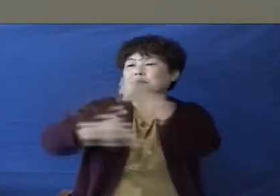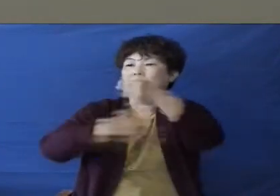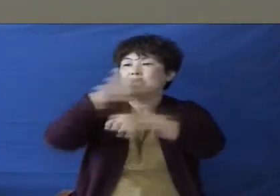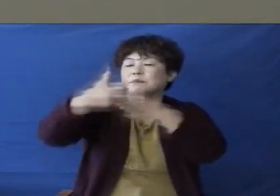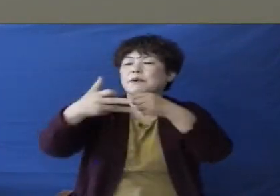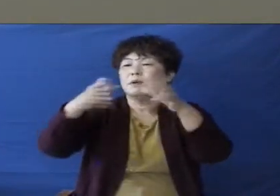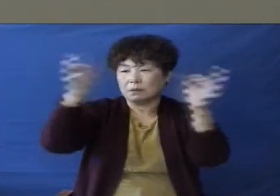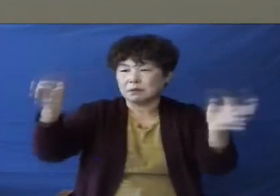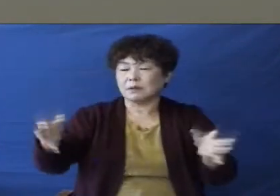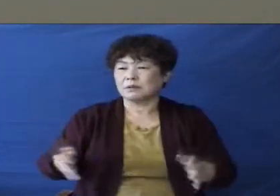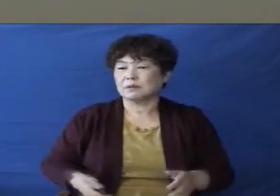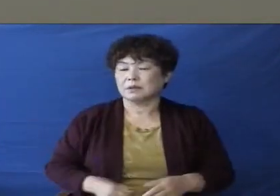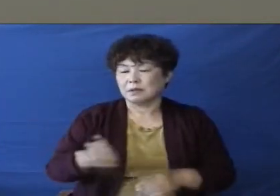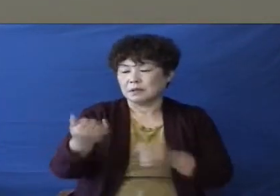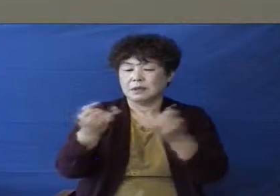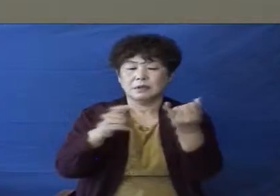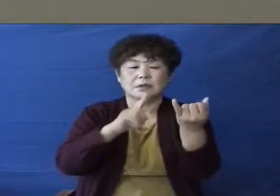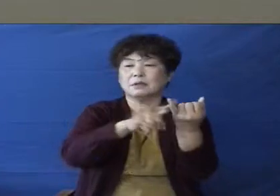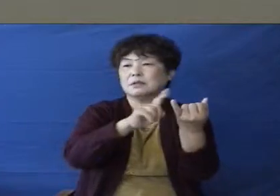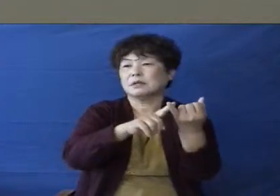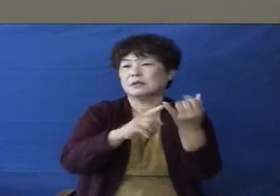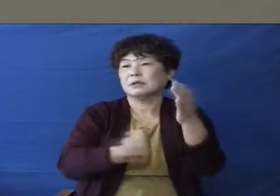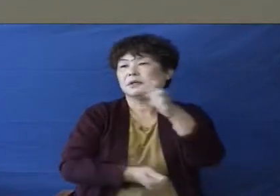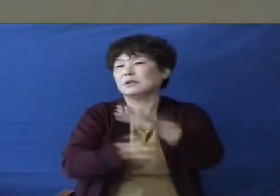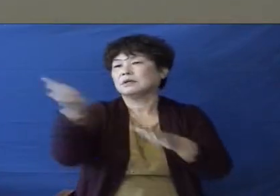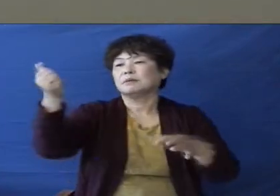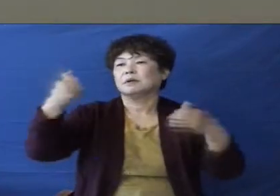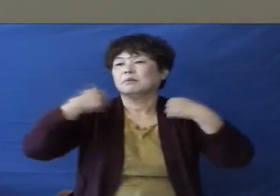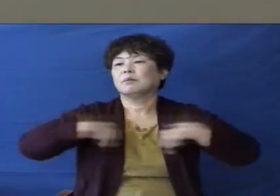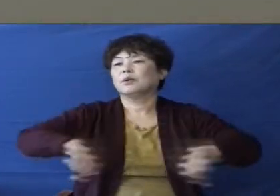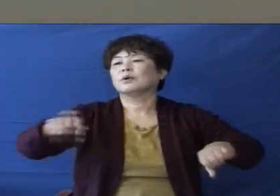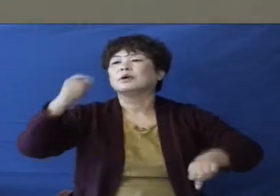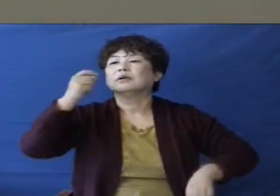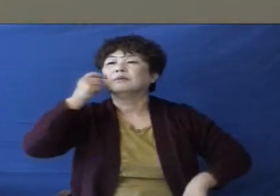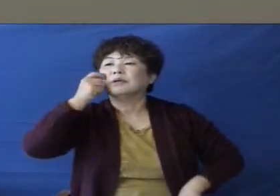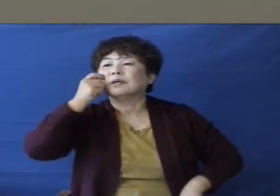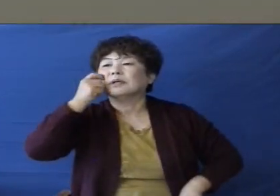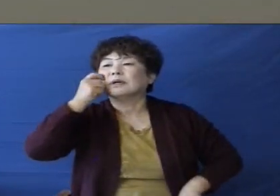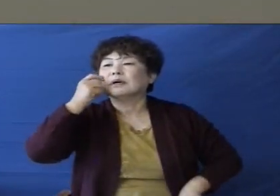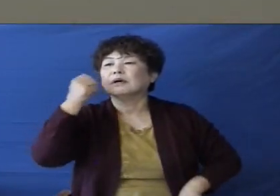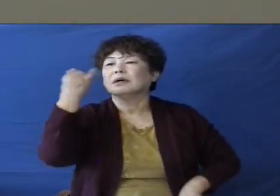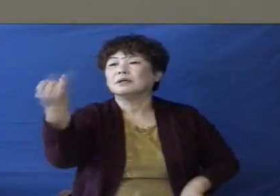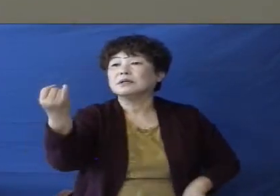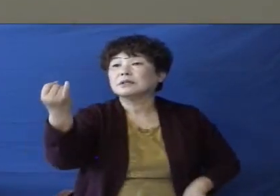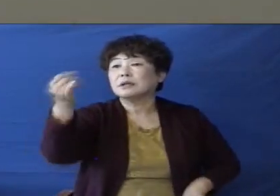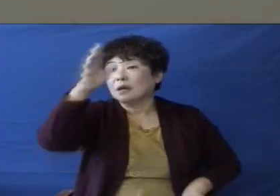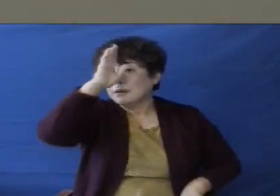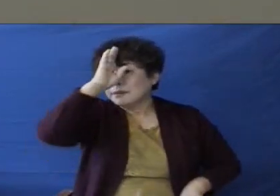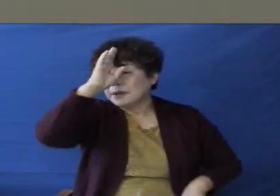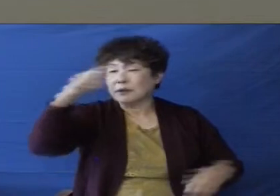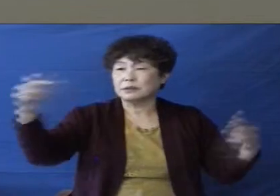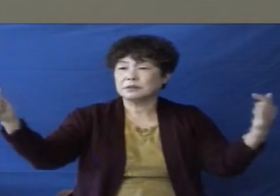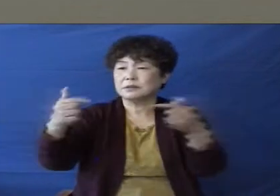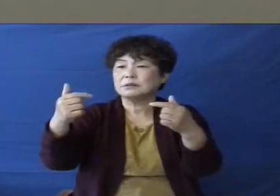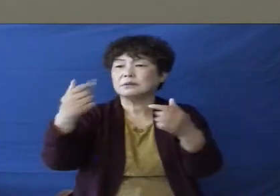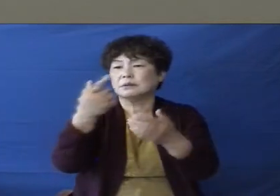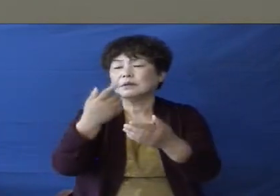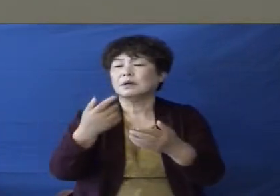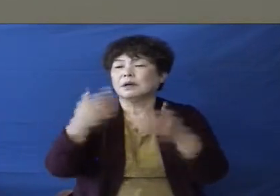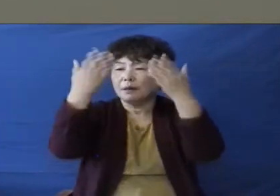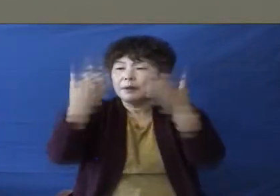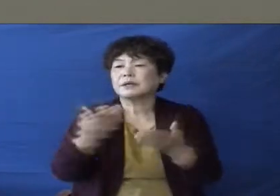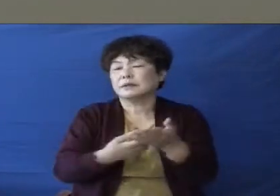포기할 수 없 엄 기도 했지만 병을 고치기 위해서 그곳에 있다는 생각이 들지 않았어요 이어